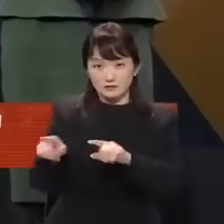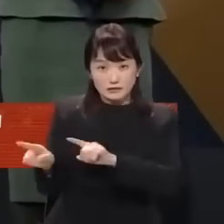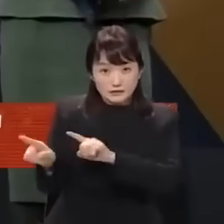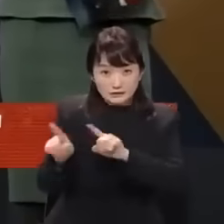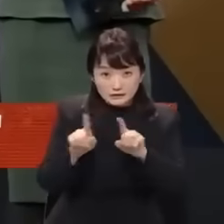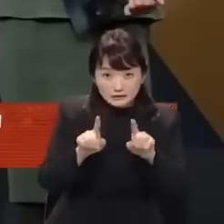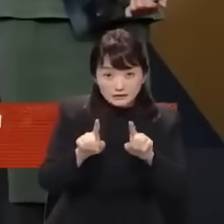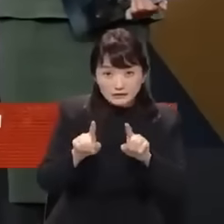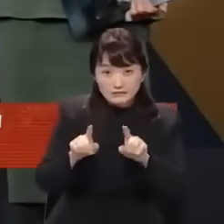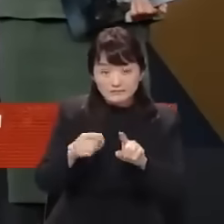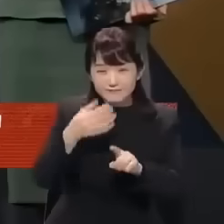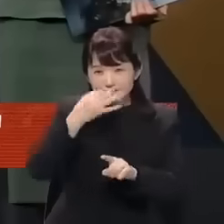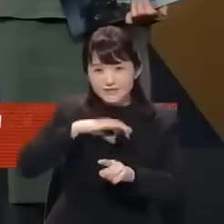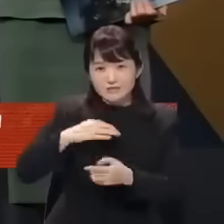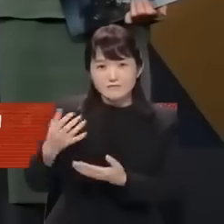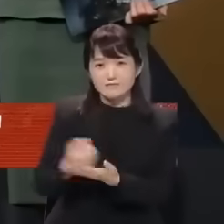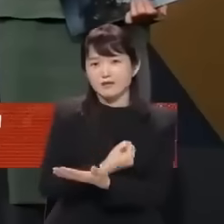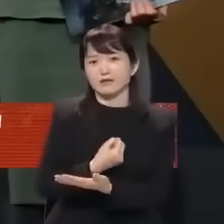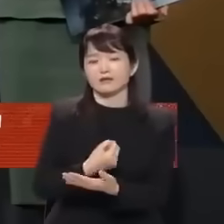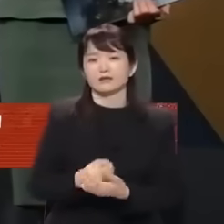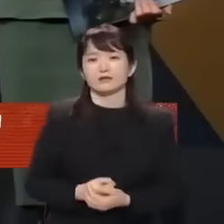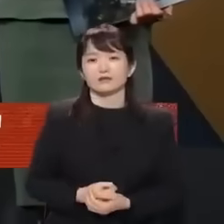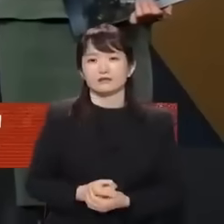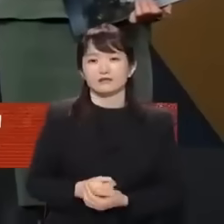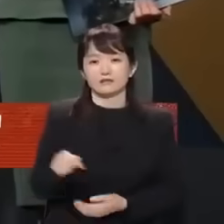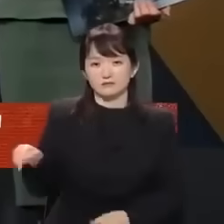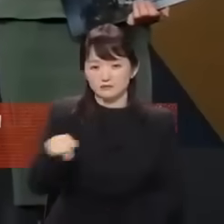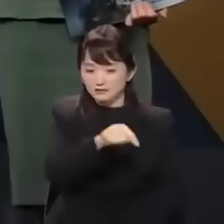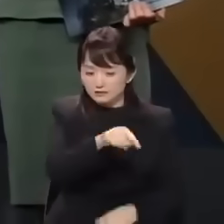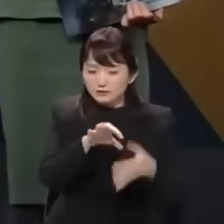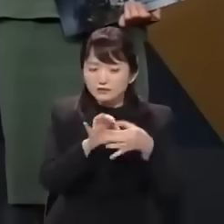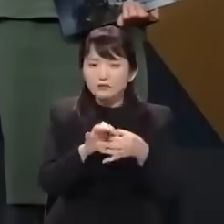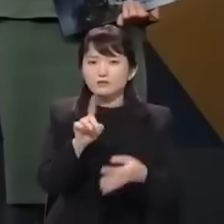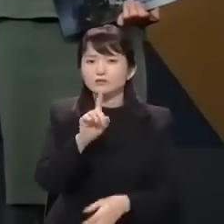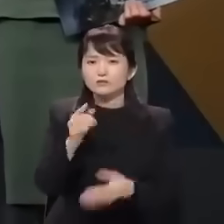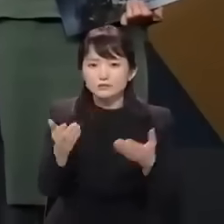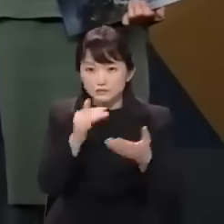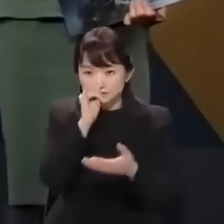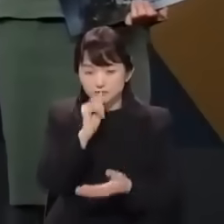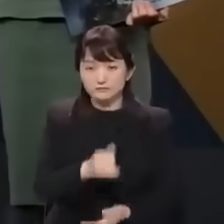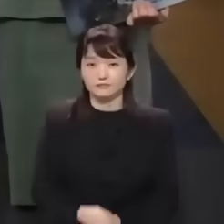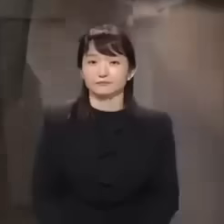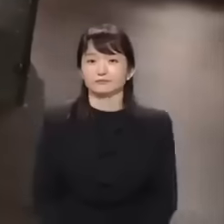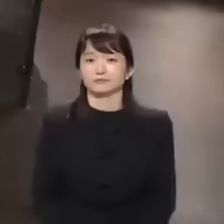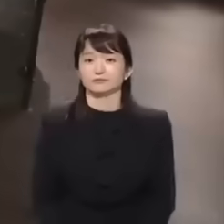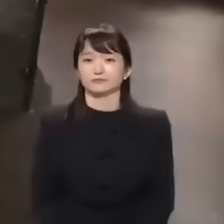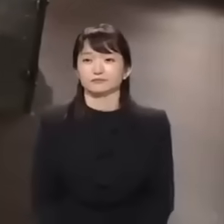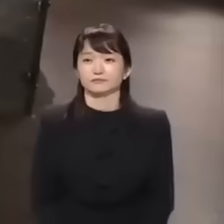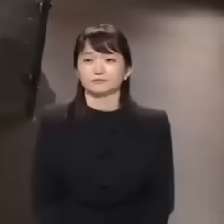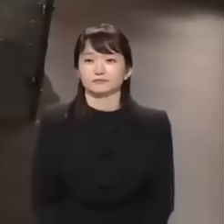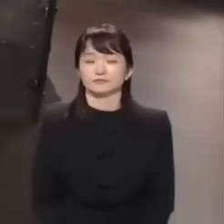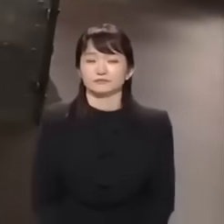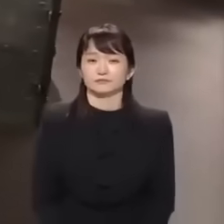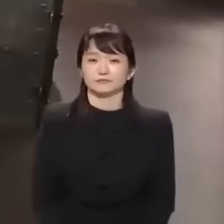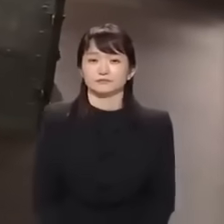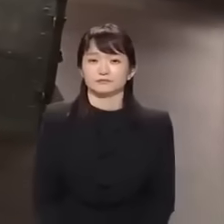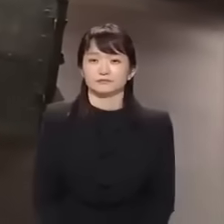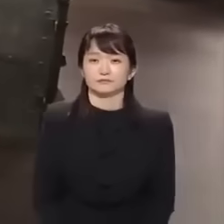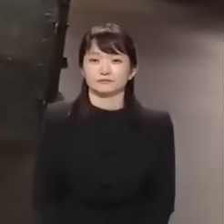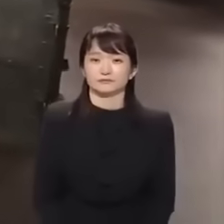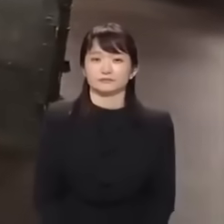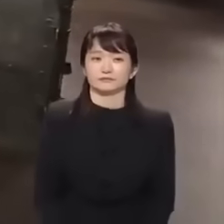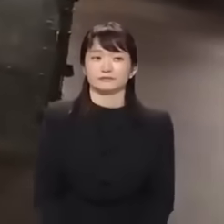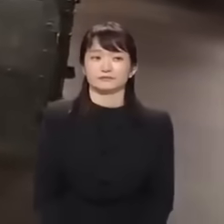한다면서 폭리를 취했다는 건데요 과연 이들 사이에 무슨 일이 있었던 걸까요 야 진짜 자